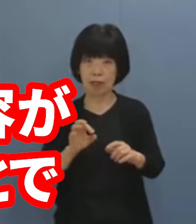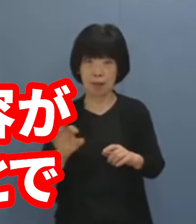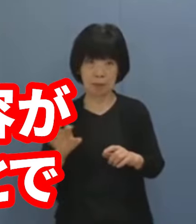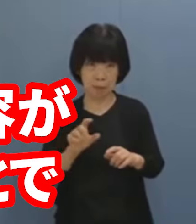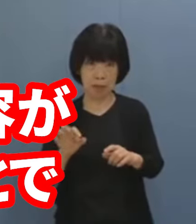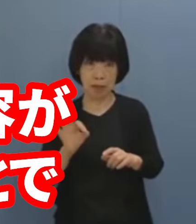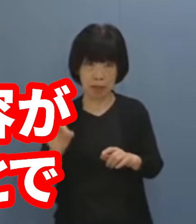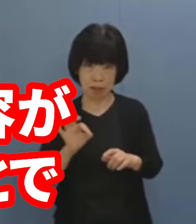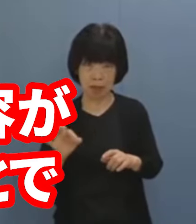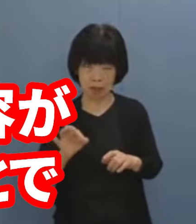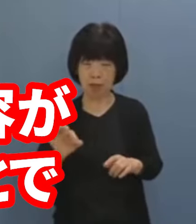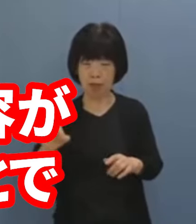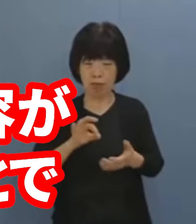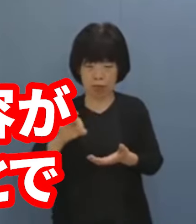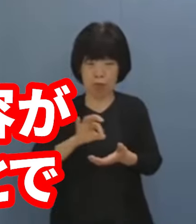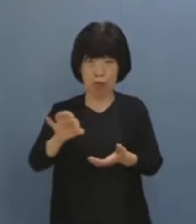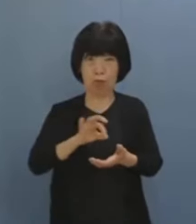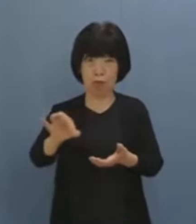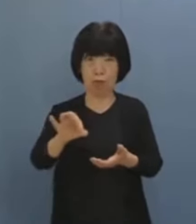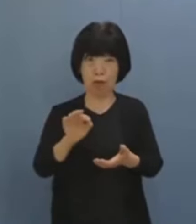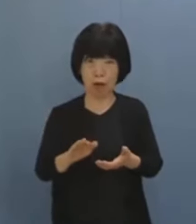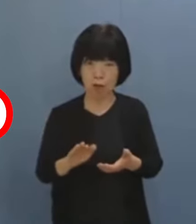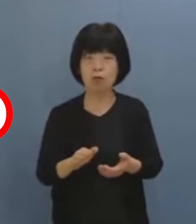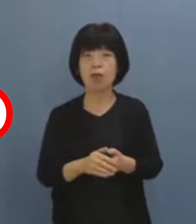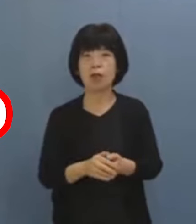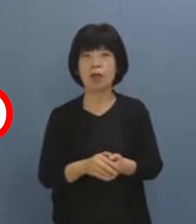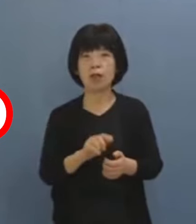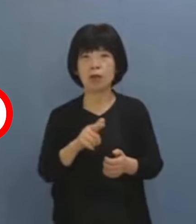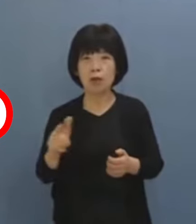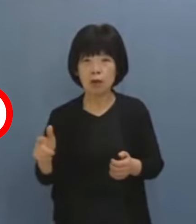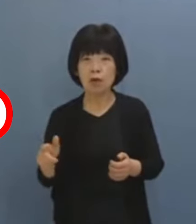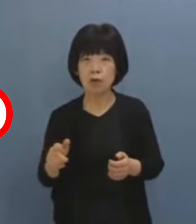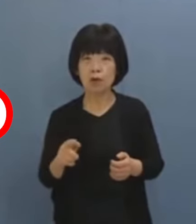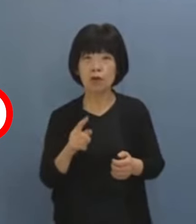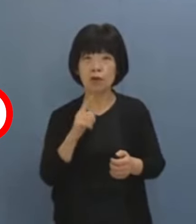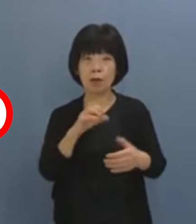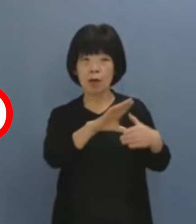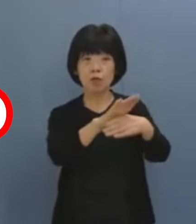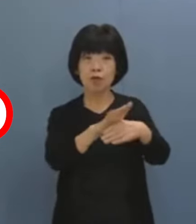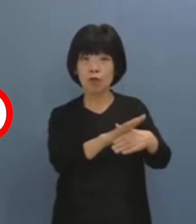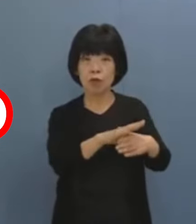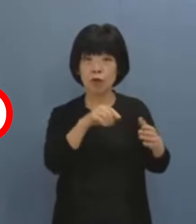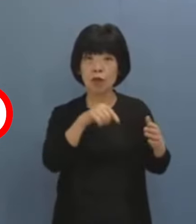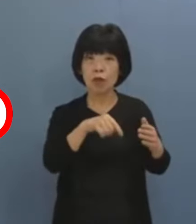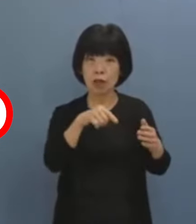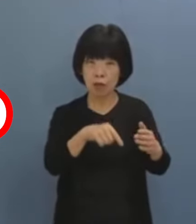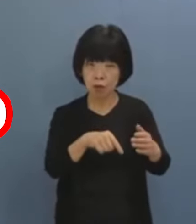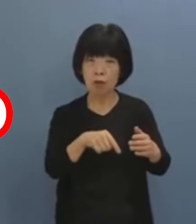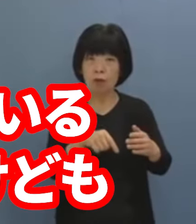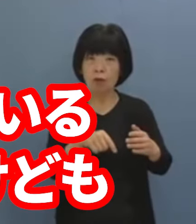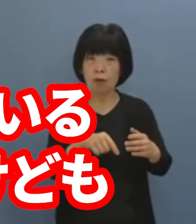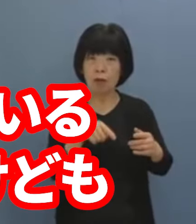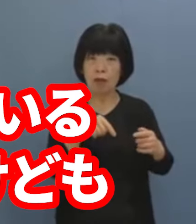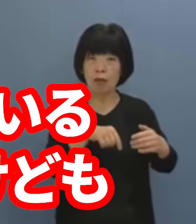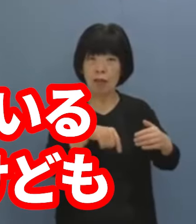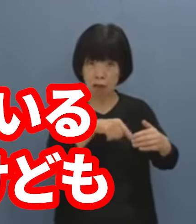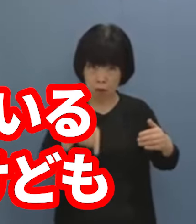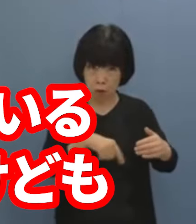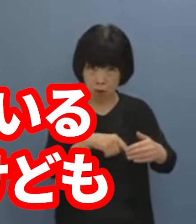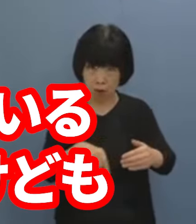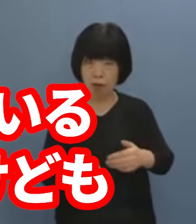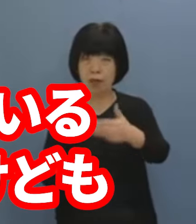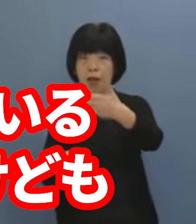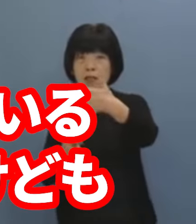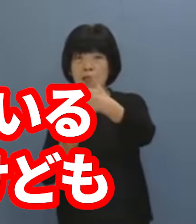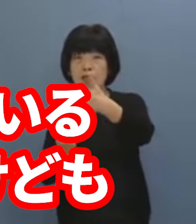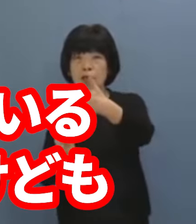にはこういう内容が書かれていたということで、一定ですね、証言の以前の30日の証人尋問でこれ知事が一定